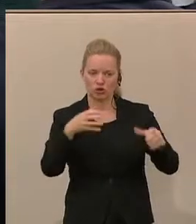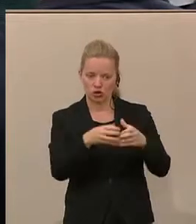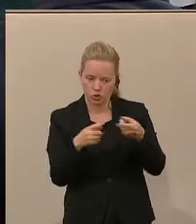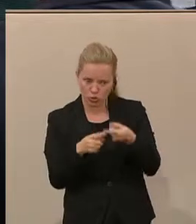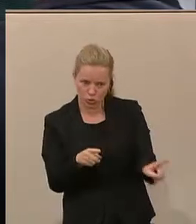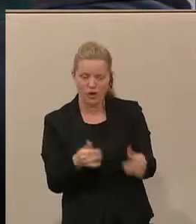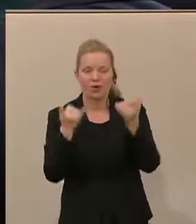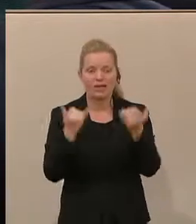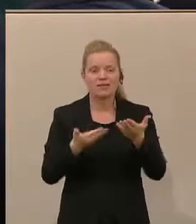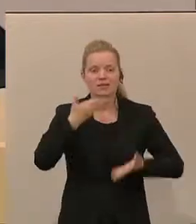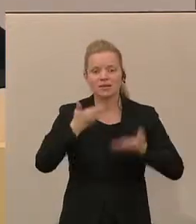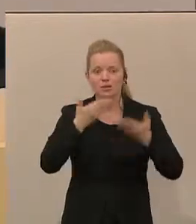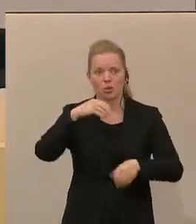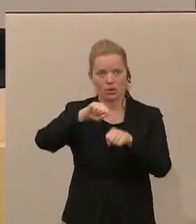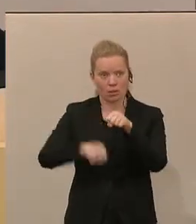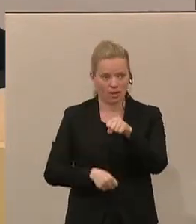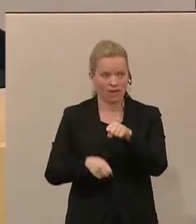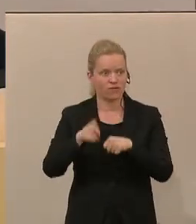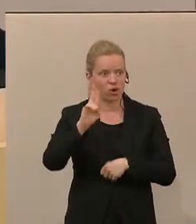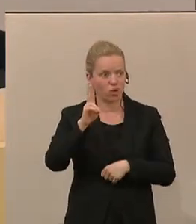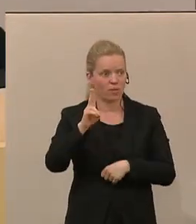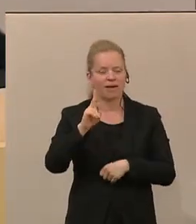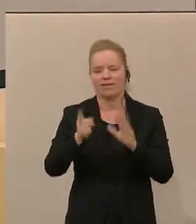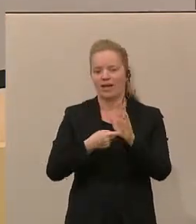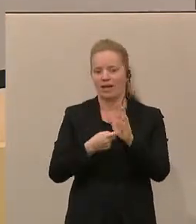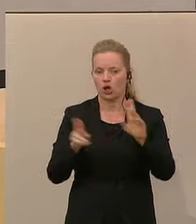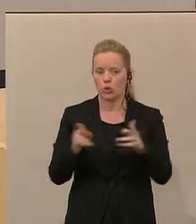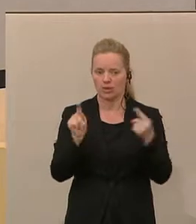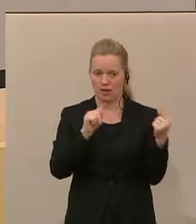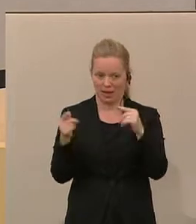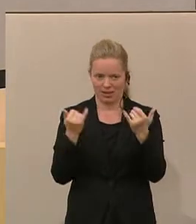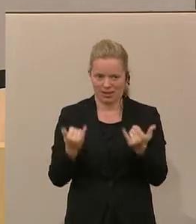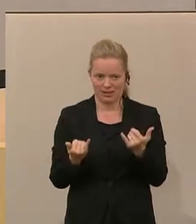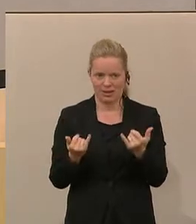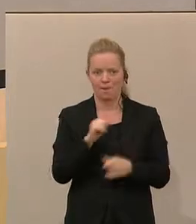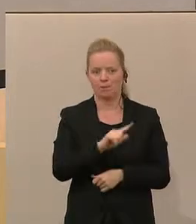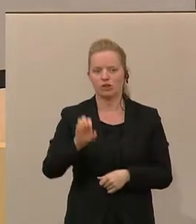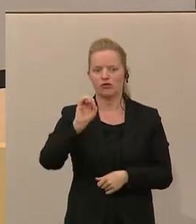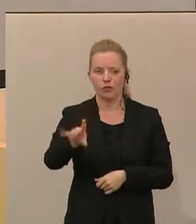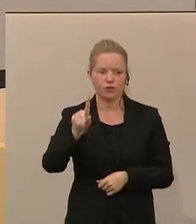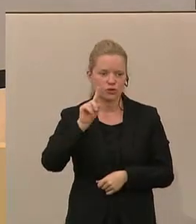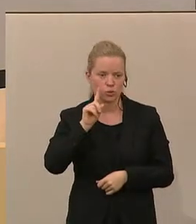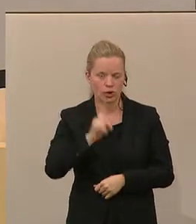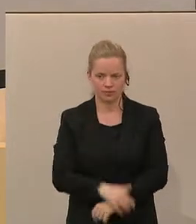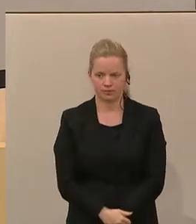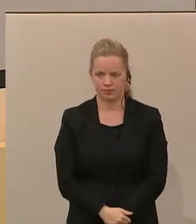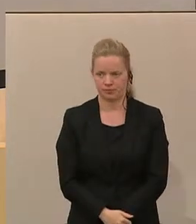Und ich unterbreche nun die Sitzung zum Aufruf der Kurzdebatte. Bis 15 Uhr.